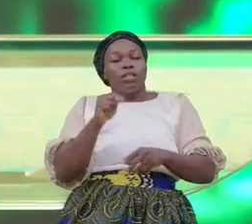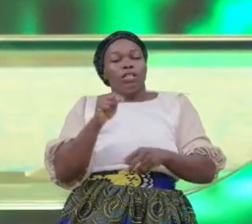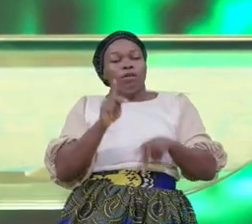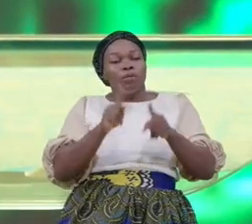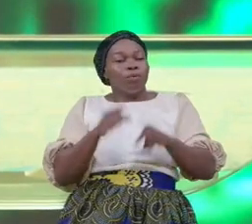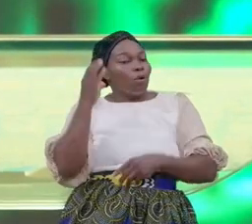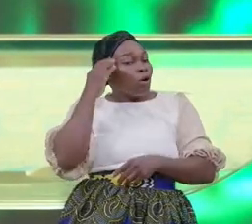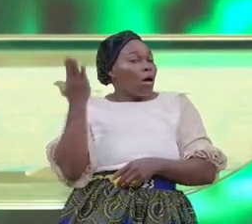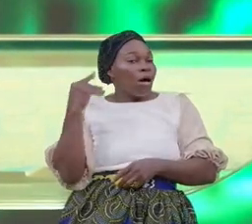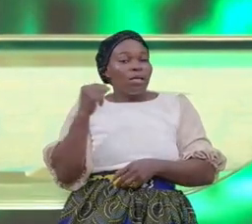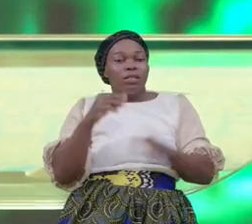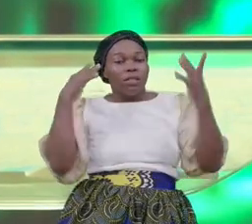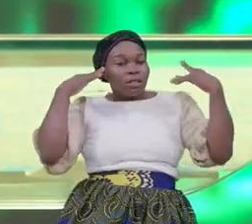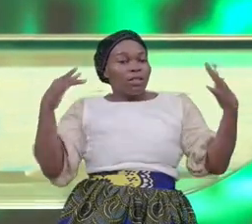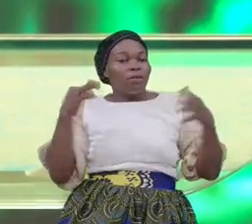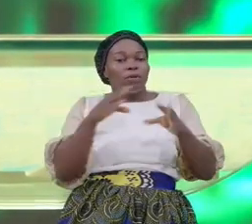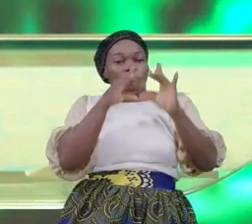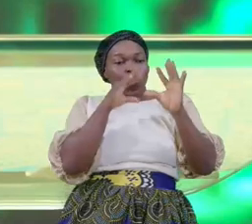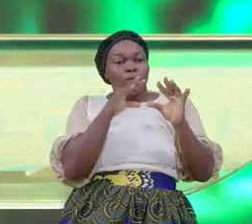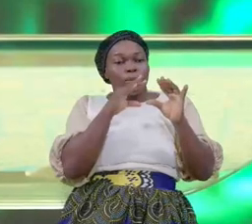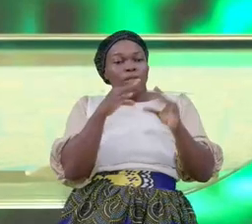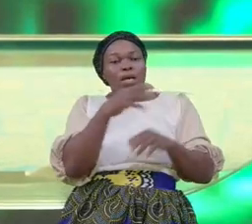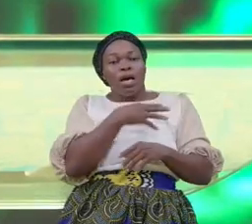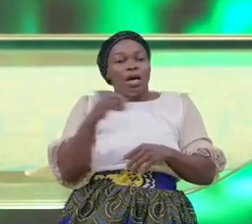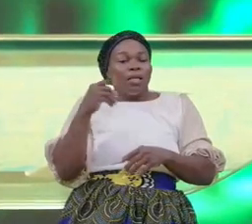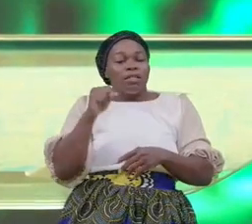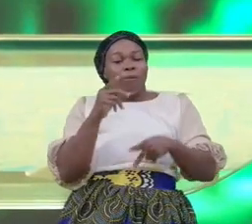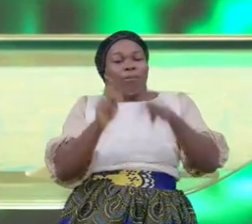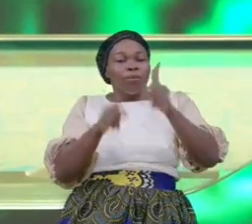Et la muraille